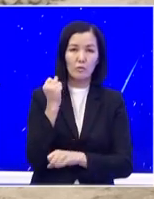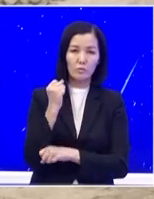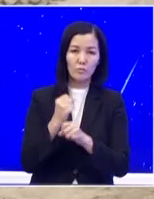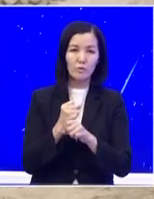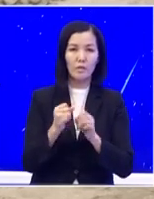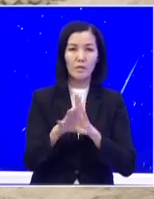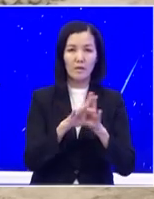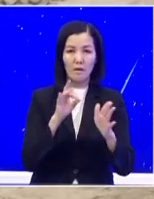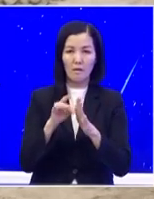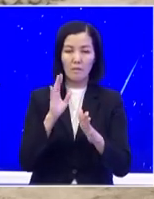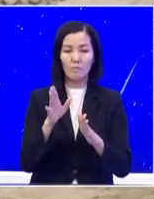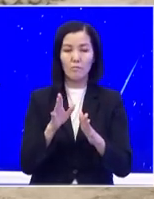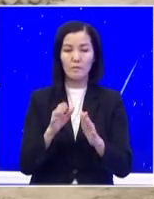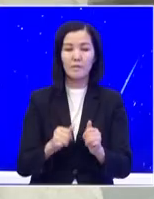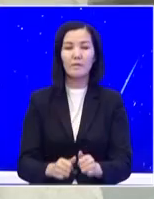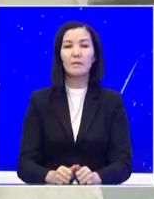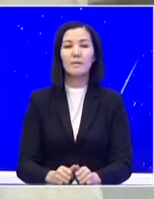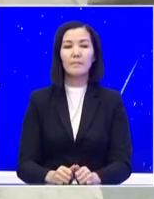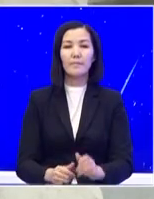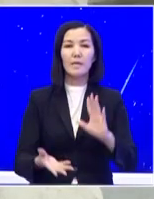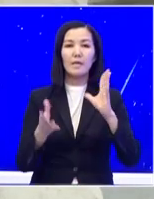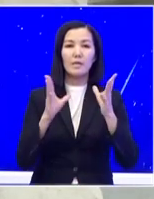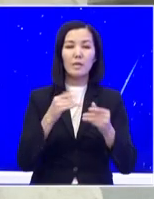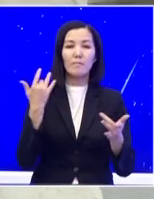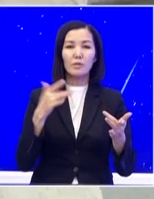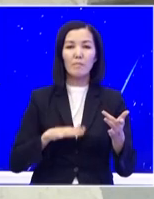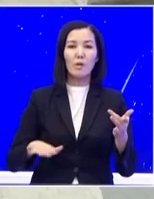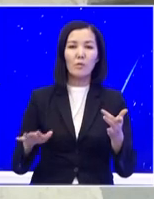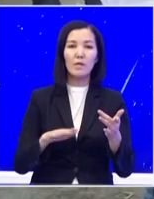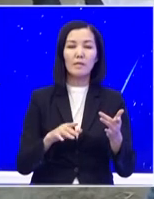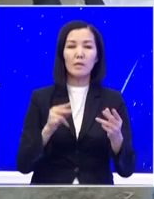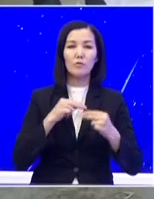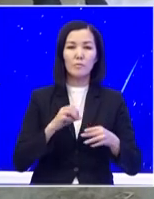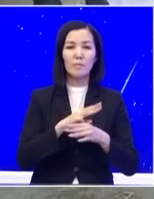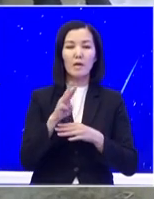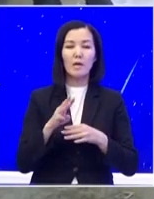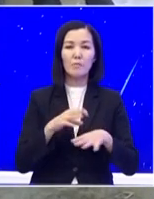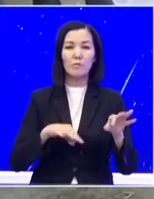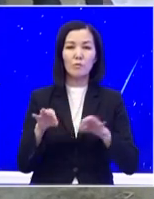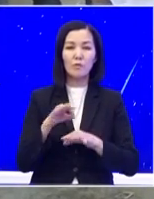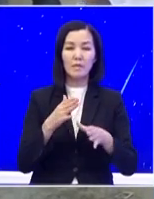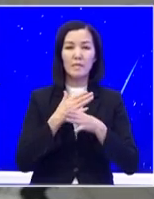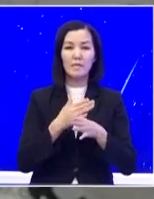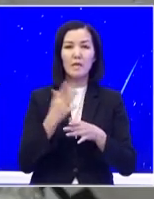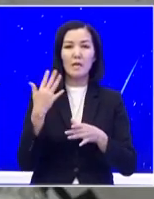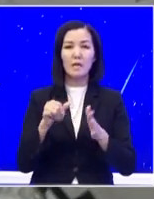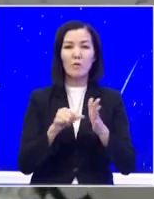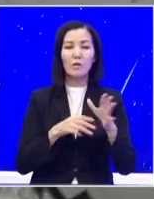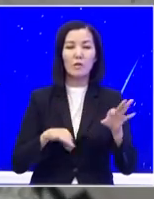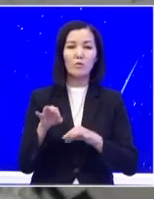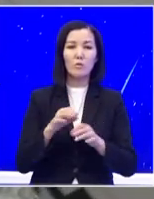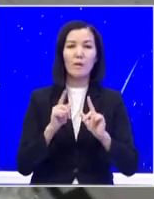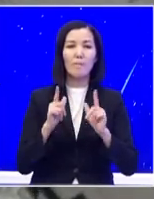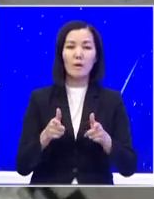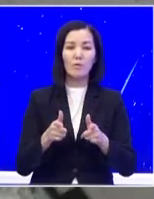қамтуға арналады, жұмыссыздықтың алдын алу. Жалпы Жамбыл ауданында биыл жұмыспен қамту жол картасы аясында 56 жоба